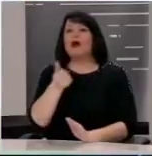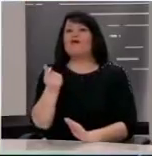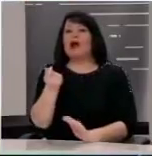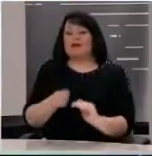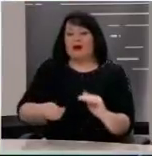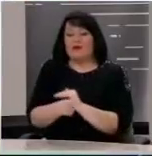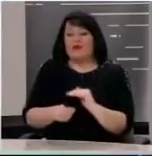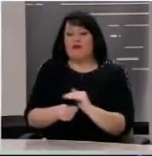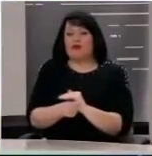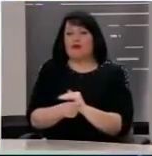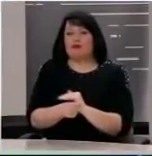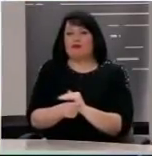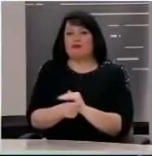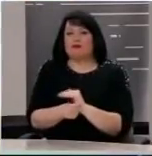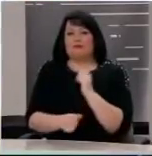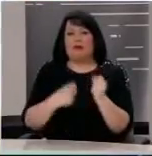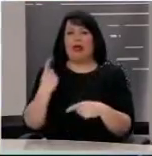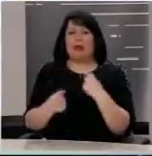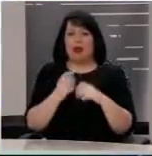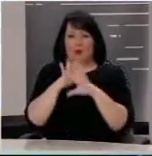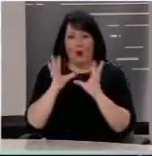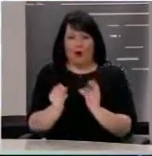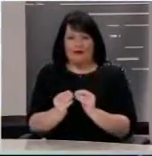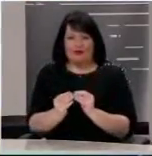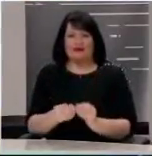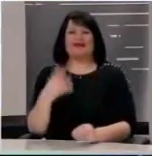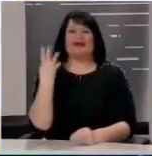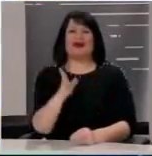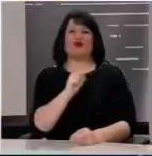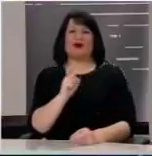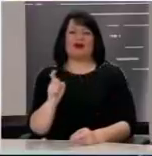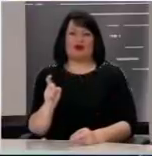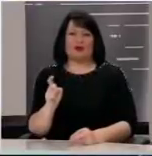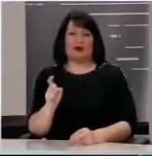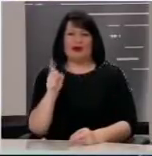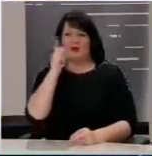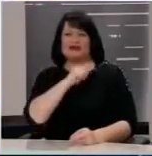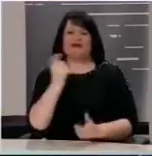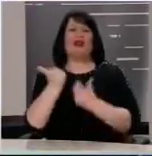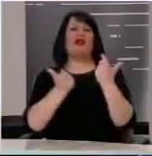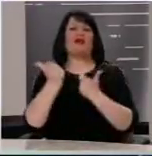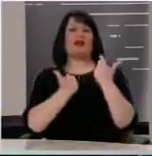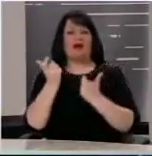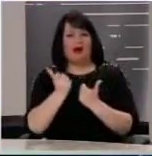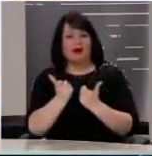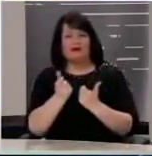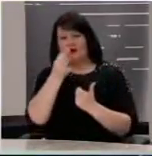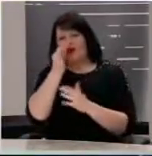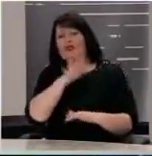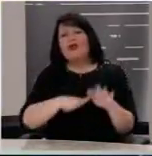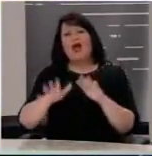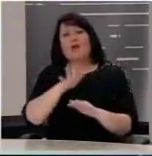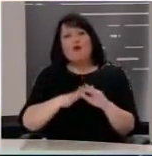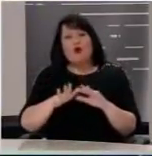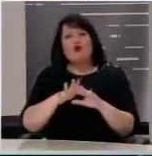υγεία, όπως και τα 400 και πλέον εκατομμύρια των θαλασσοδανείων, το σύστημα της διαπλοκής